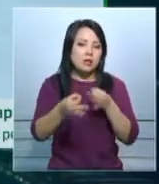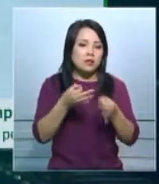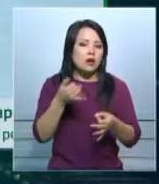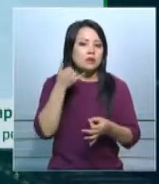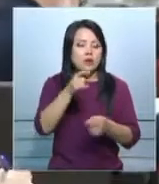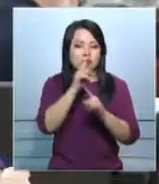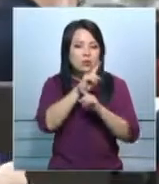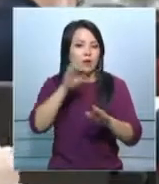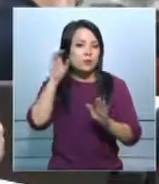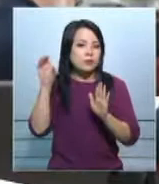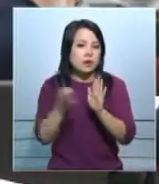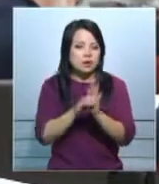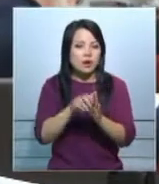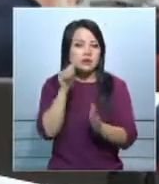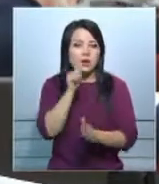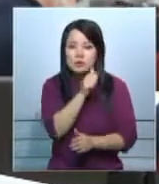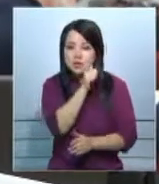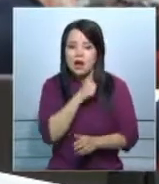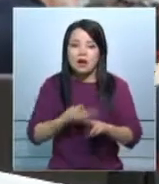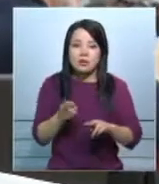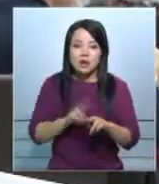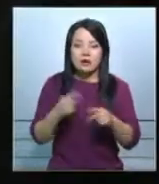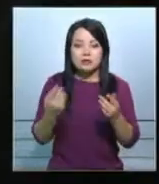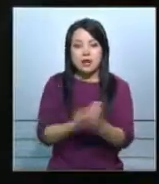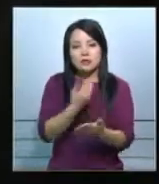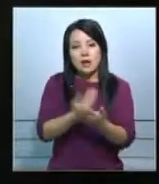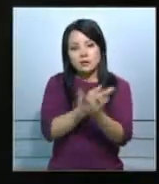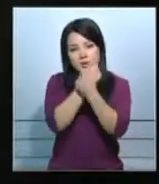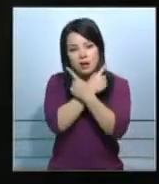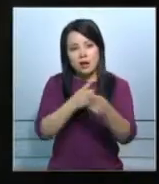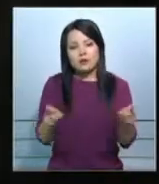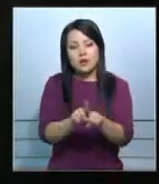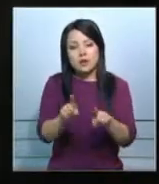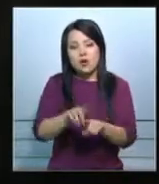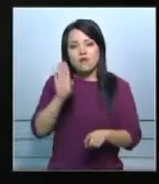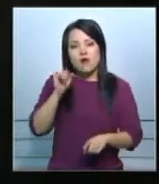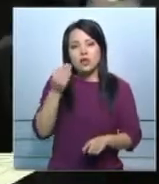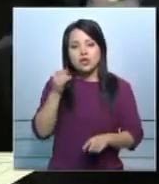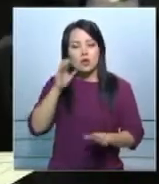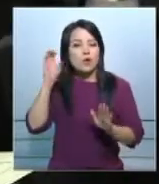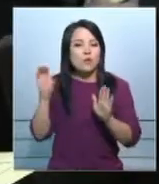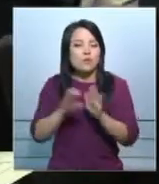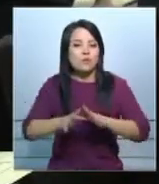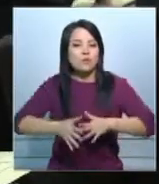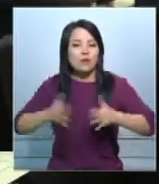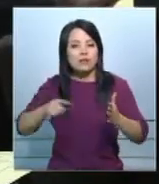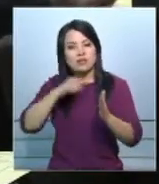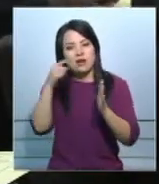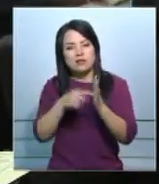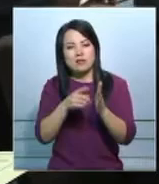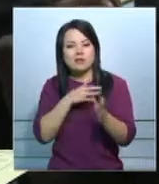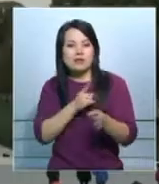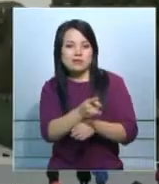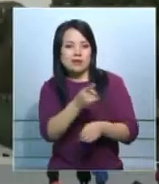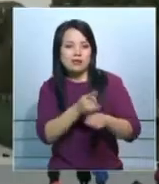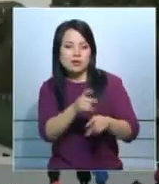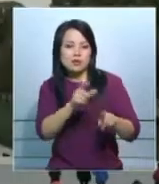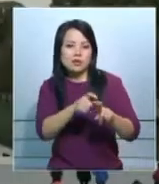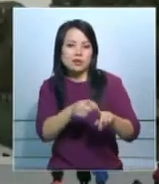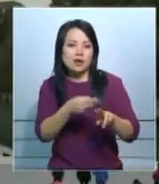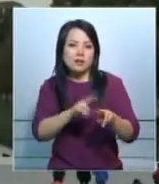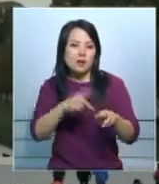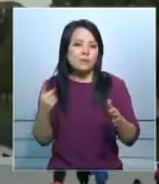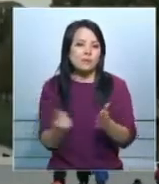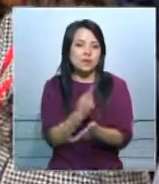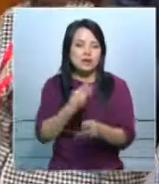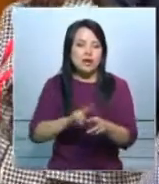тыңдамаймыз. Ақпарат құралдары болса, Вашингтонға үлкен құлақ деген лақабат таңып қойыпты. Өйткені Америка мұндай дауға алғаш рет